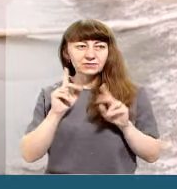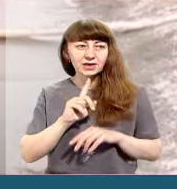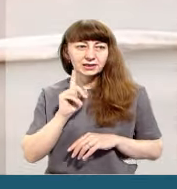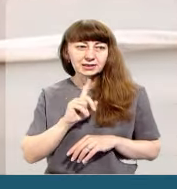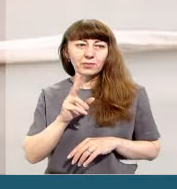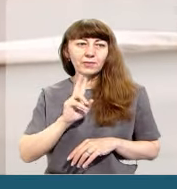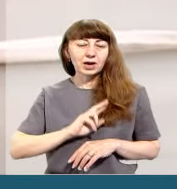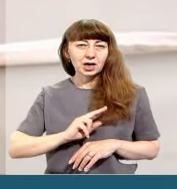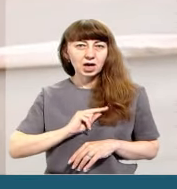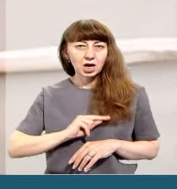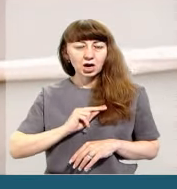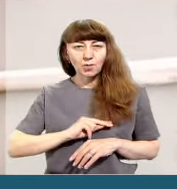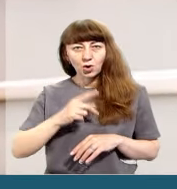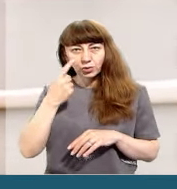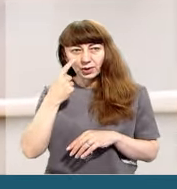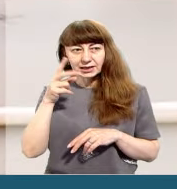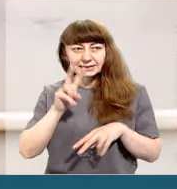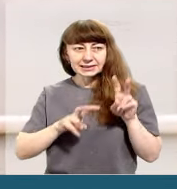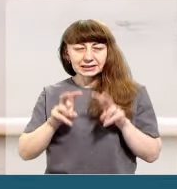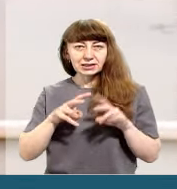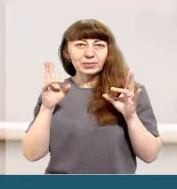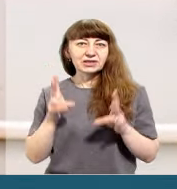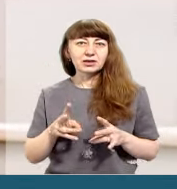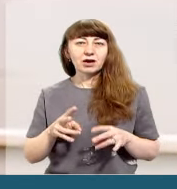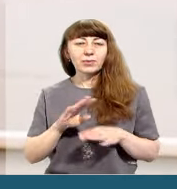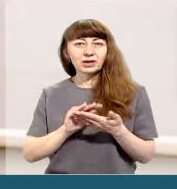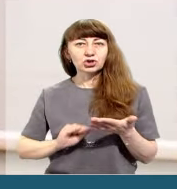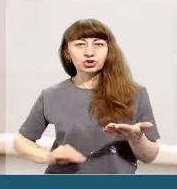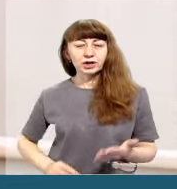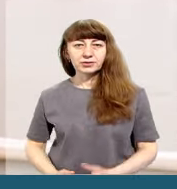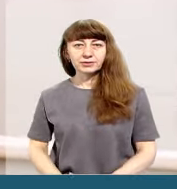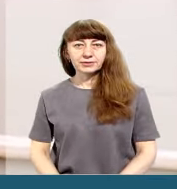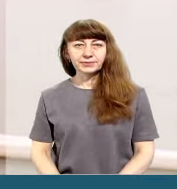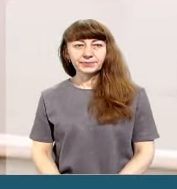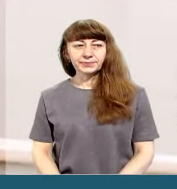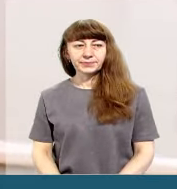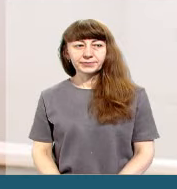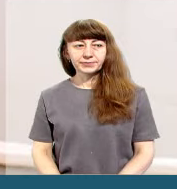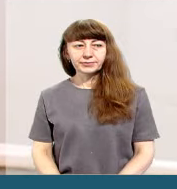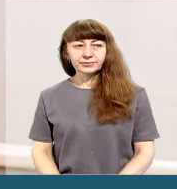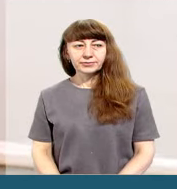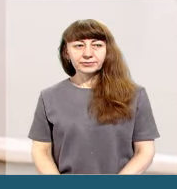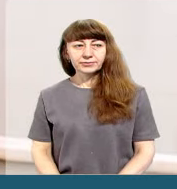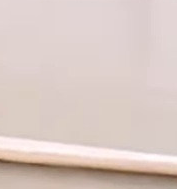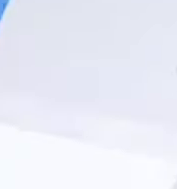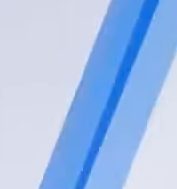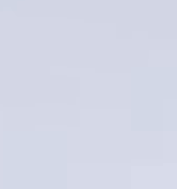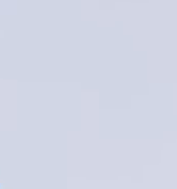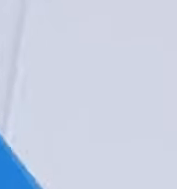Пока работы по обследованию пострадавших домов продолжаются. Любовь Аплашкина, Алексей Руденко, телеканал Костанай.